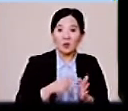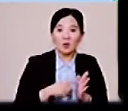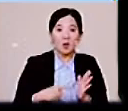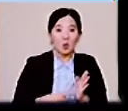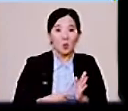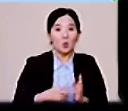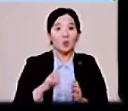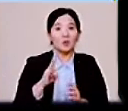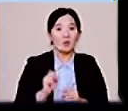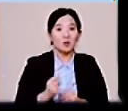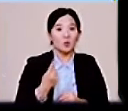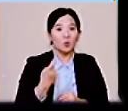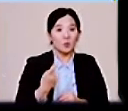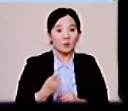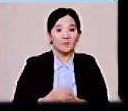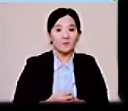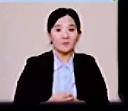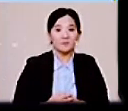на 100.